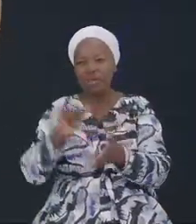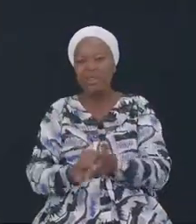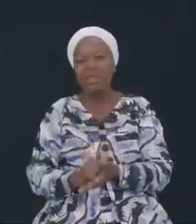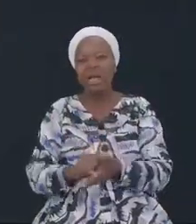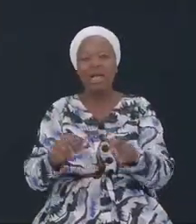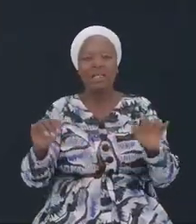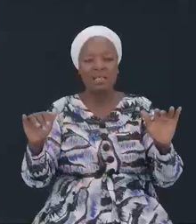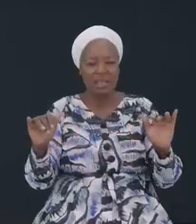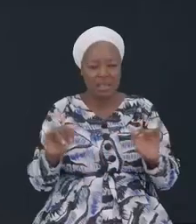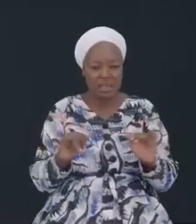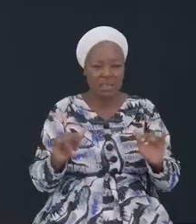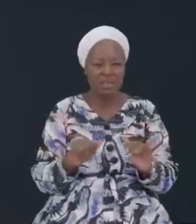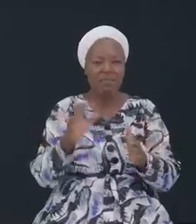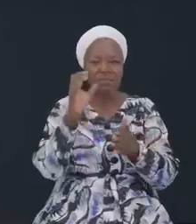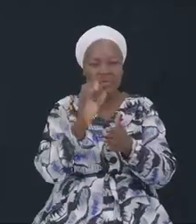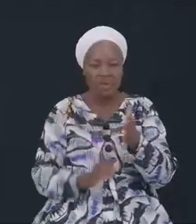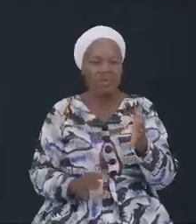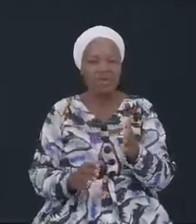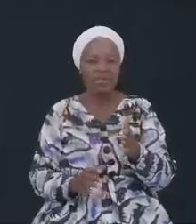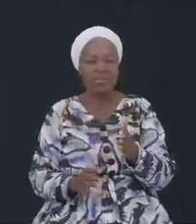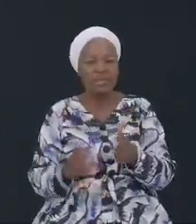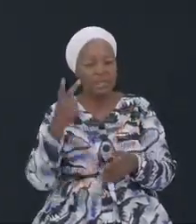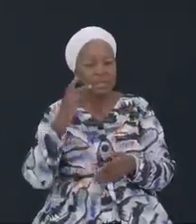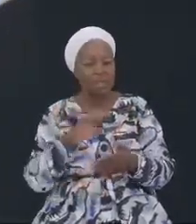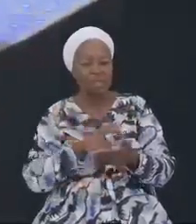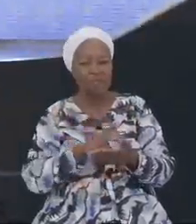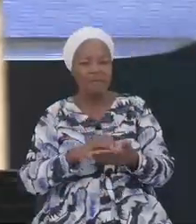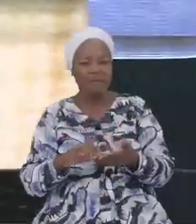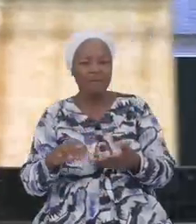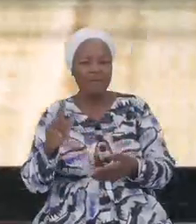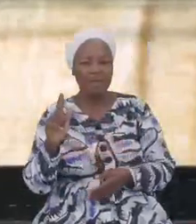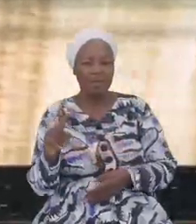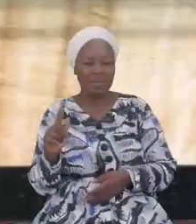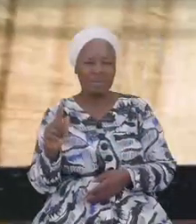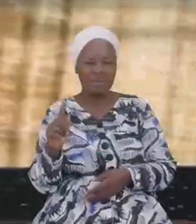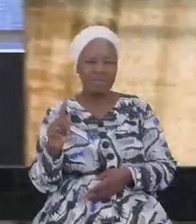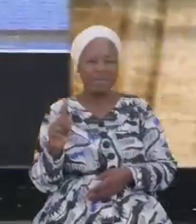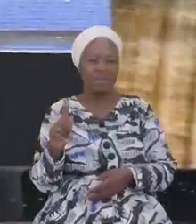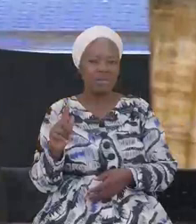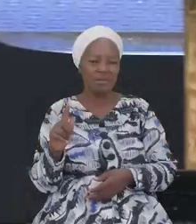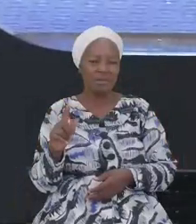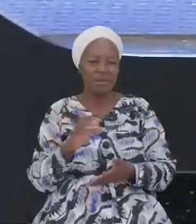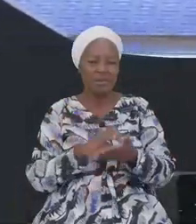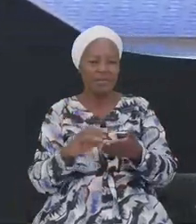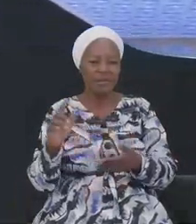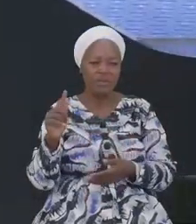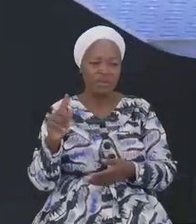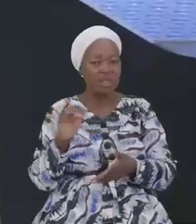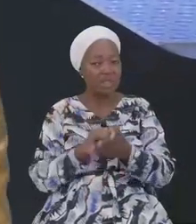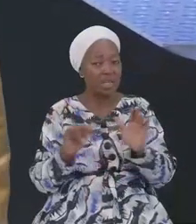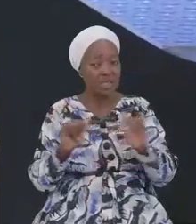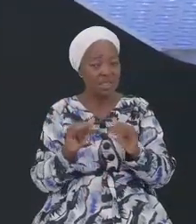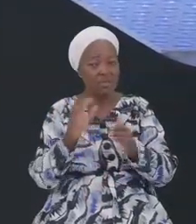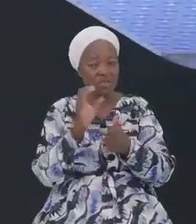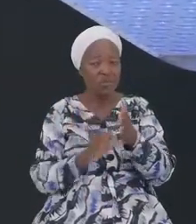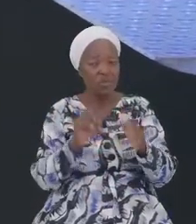Dans ce même chapitre, voyez le verset 21. Le verset 21, dans le chapitre 12 des Actes